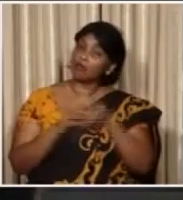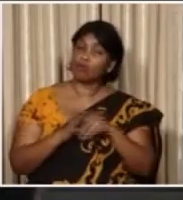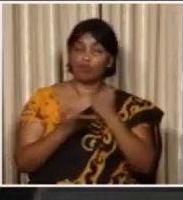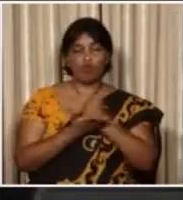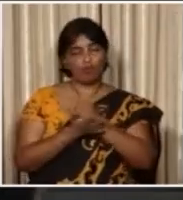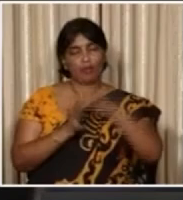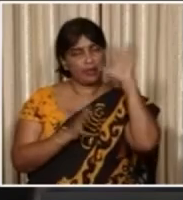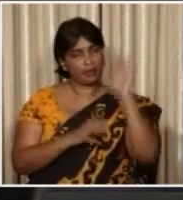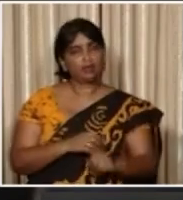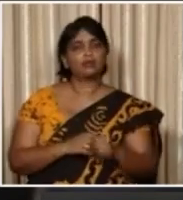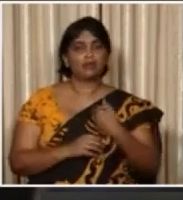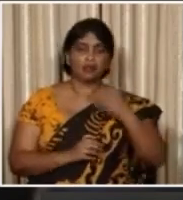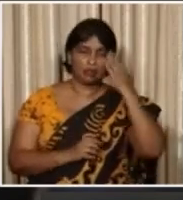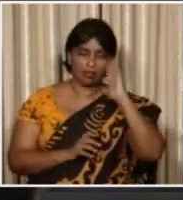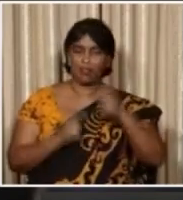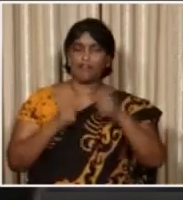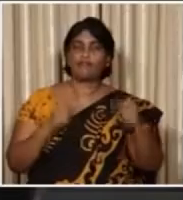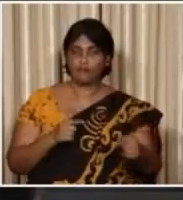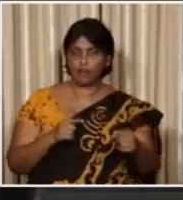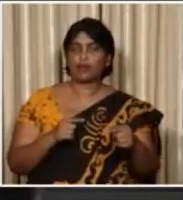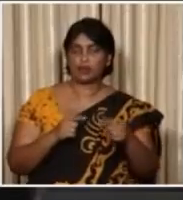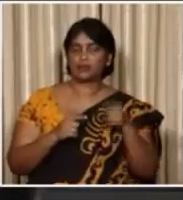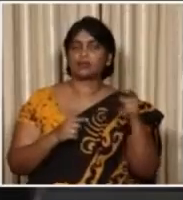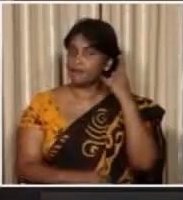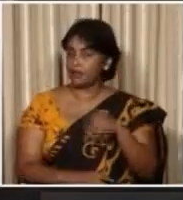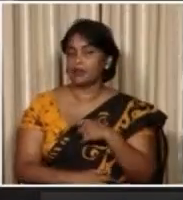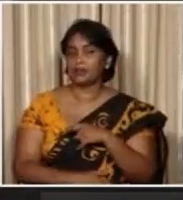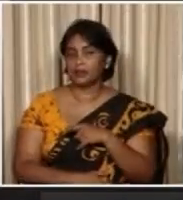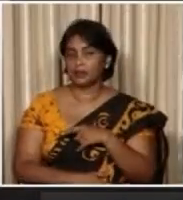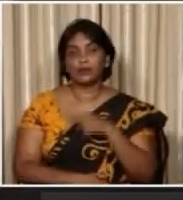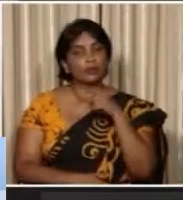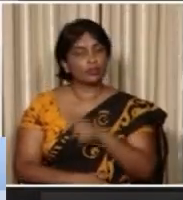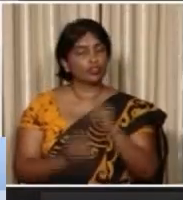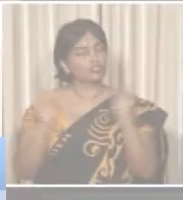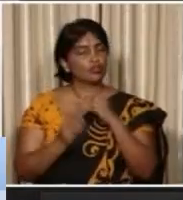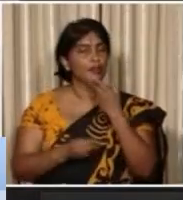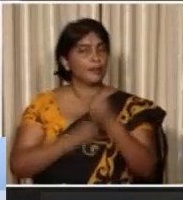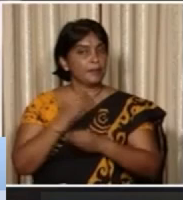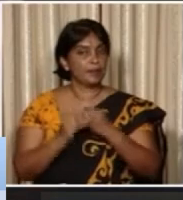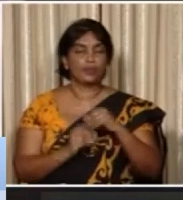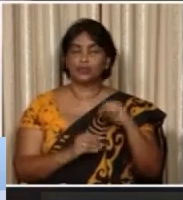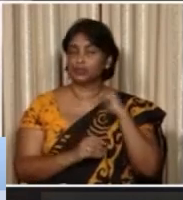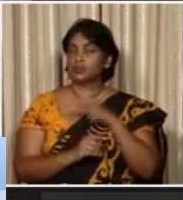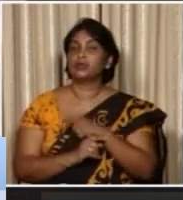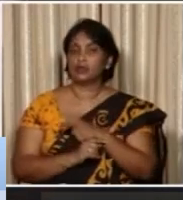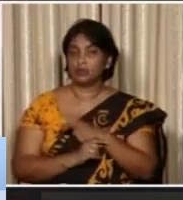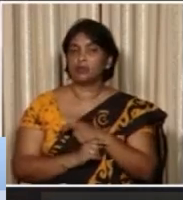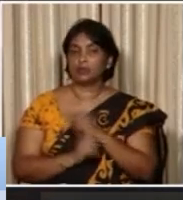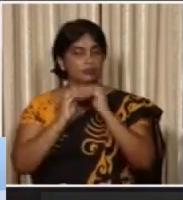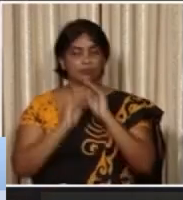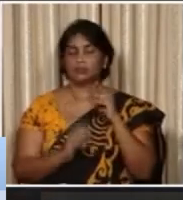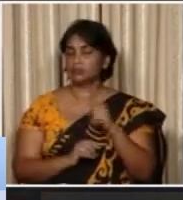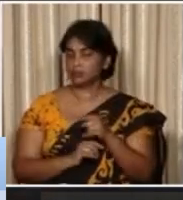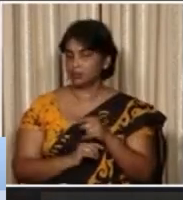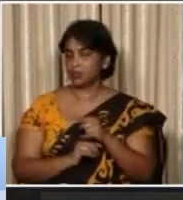ගේනවා. මේක මේ සාම්ප්‍රදායික විපක්ෂයේ මේට වැඩිය දෙයක් මම බලාපොරොත්තු වෙන්නේ නැහැ. සුළුහා මධ්‍ය පරිමාණ නිෂ්පාදක ව්‍යවසායකයන් නගා සිටීම